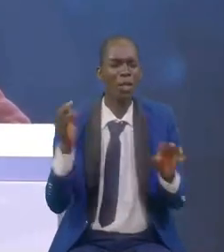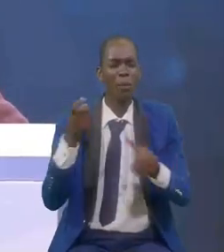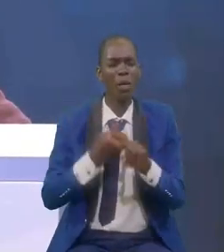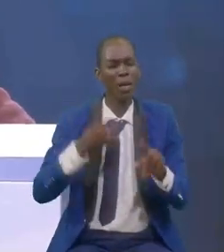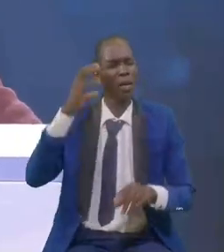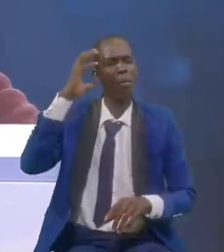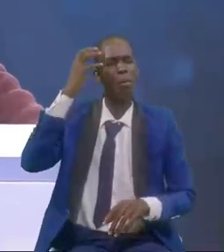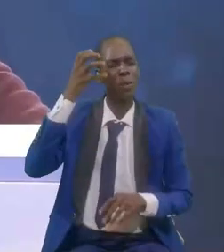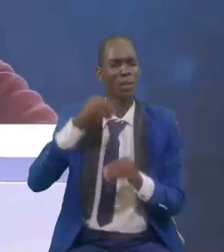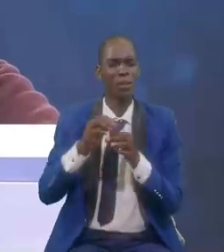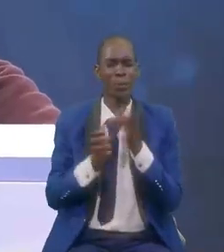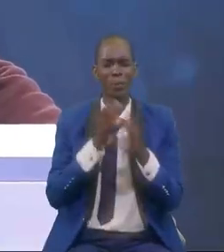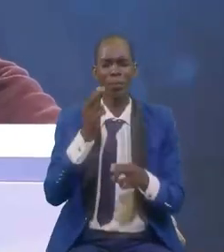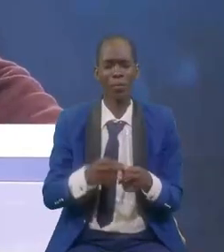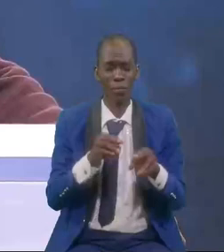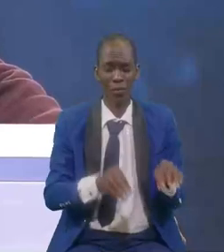mentaux.